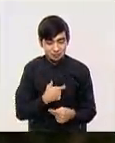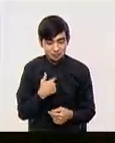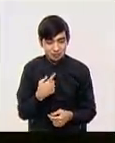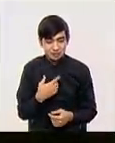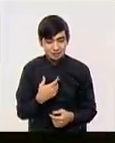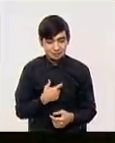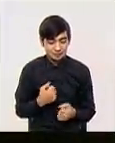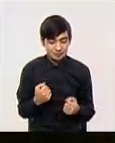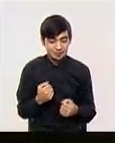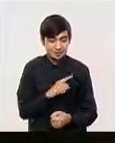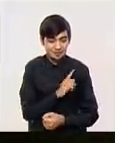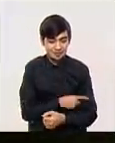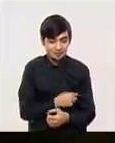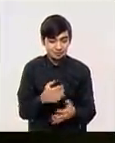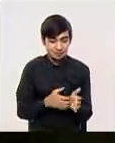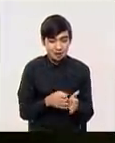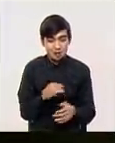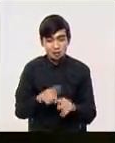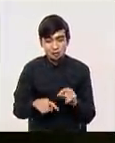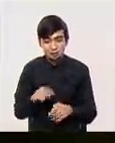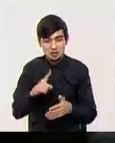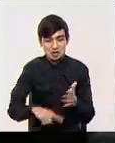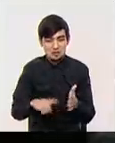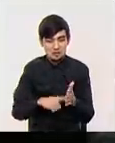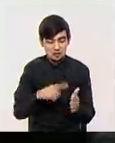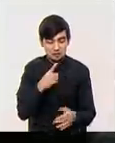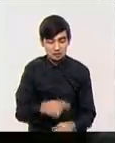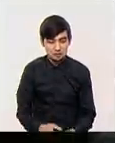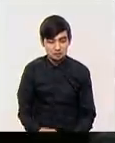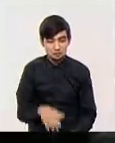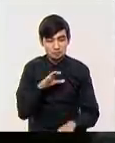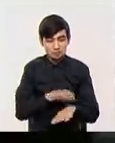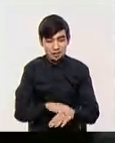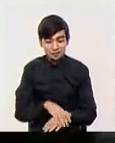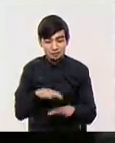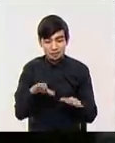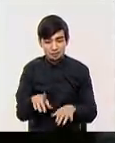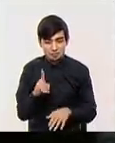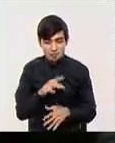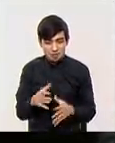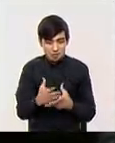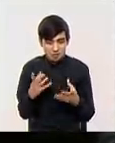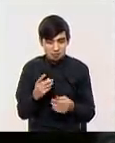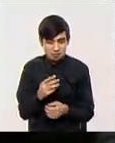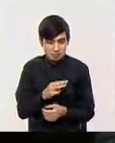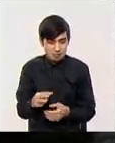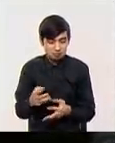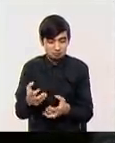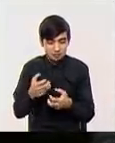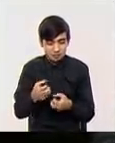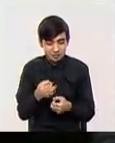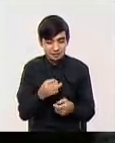күшім жетпеді, жақындар болса сенбеді, дейді Гауһар. Банктен бәлінбай миллиондап алып тұрып ойнап